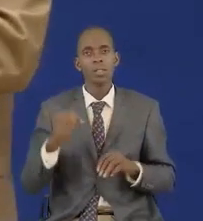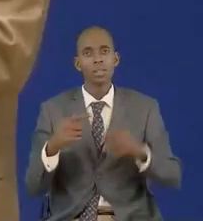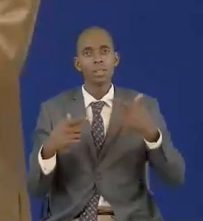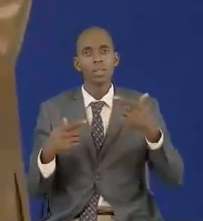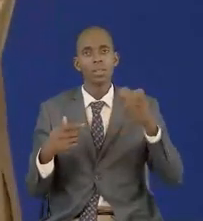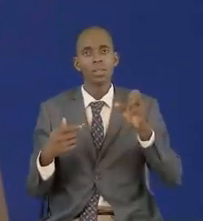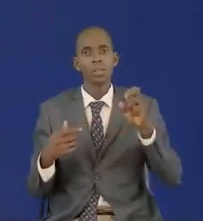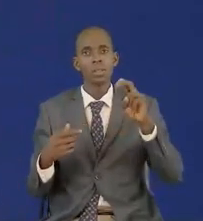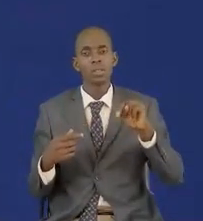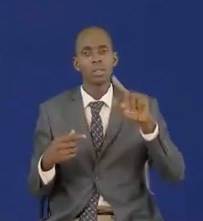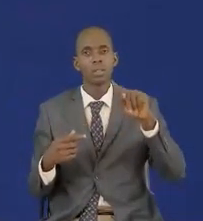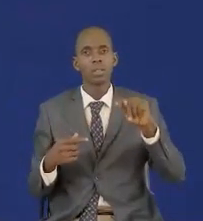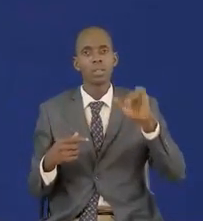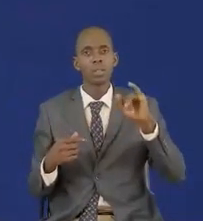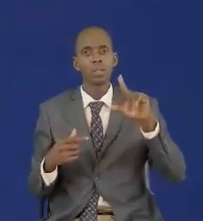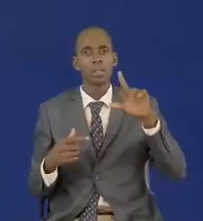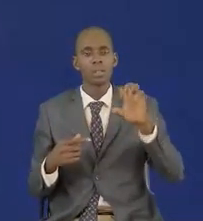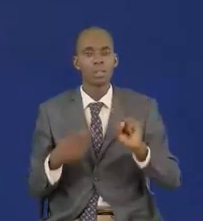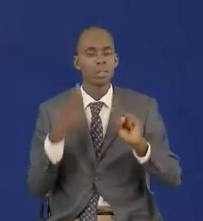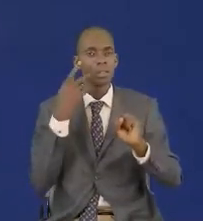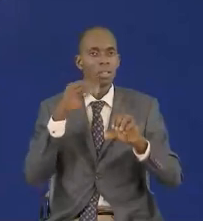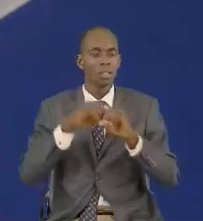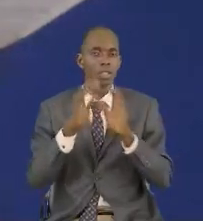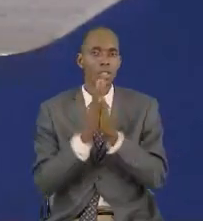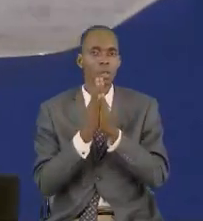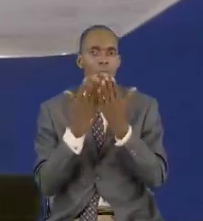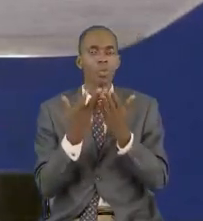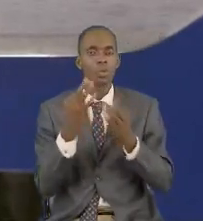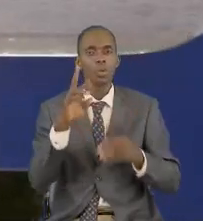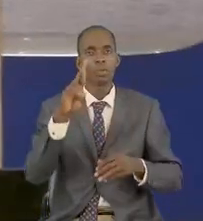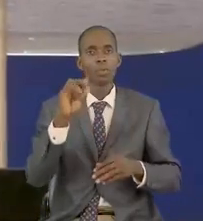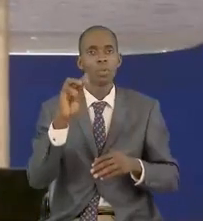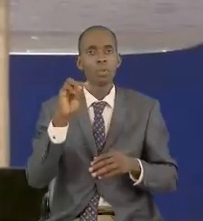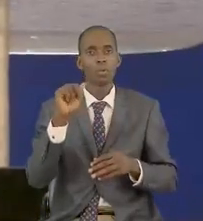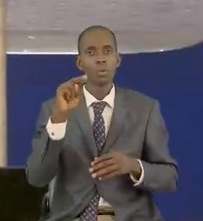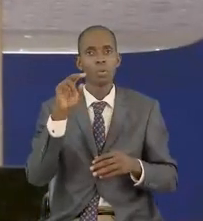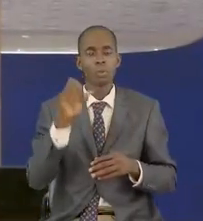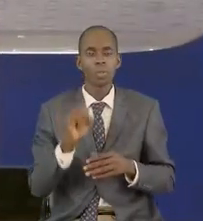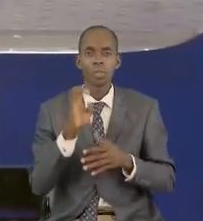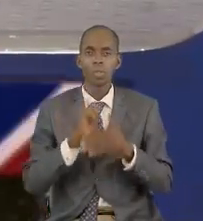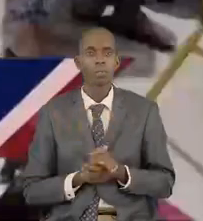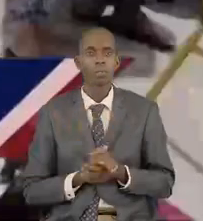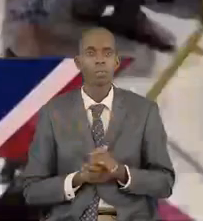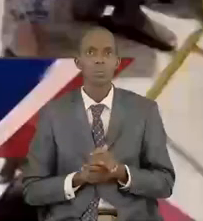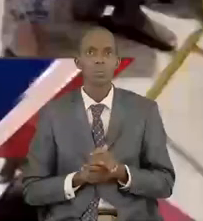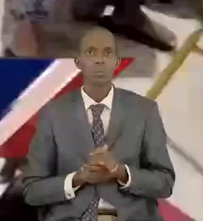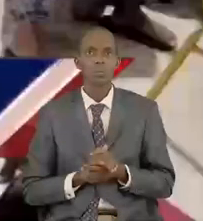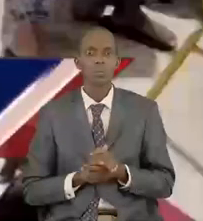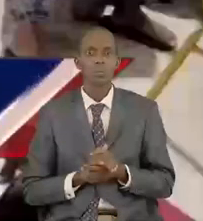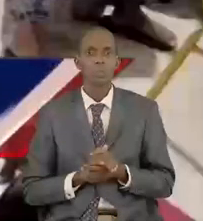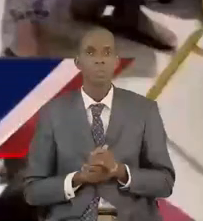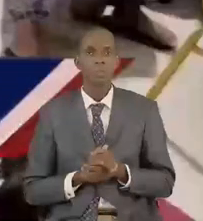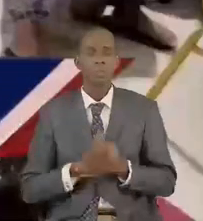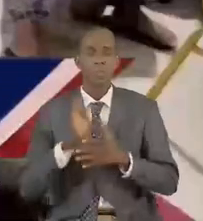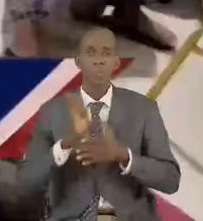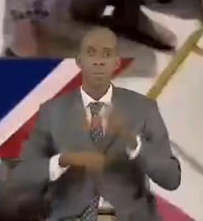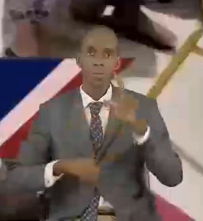romain chapitre 1 verset 16 romain chapitre 1 verset